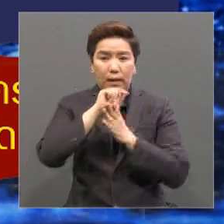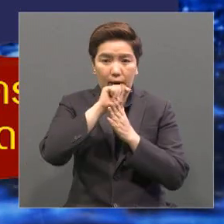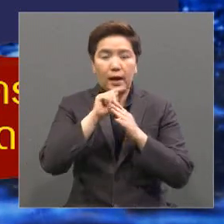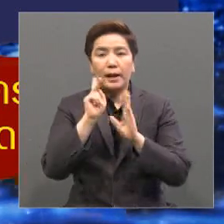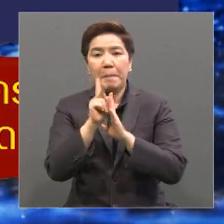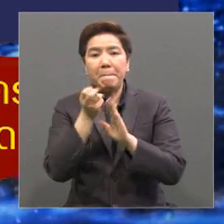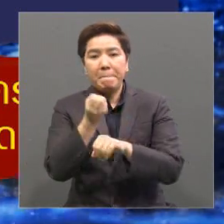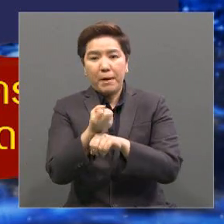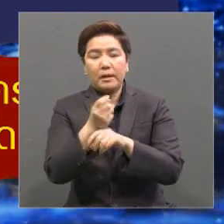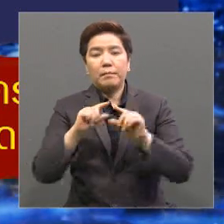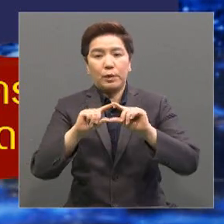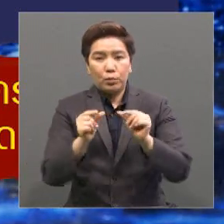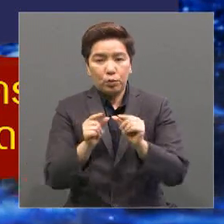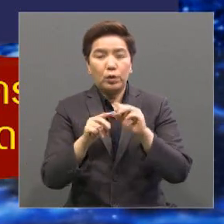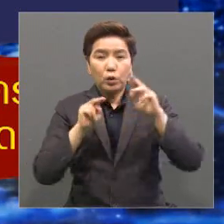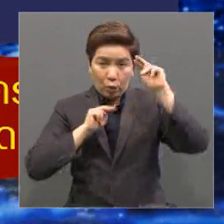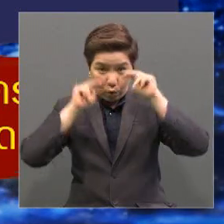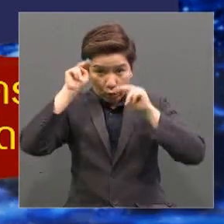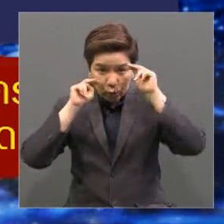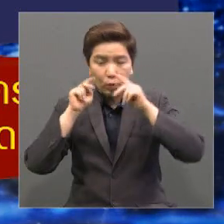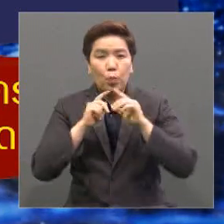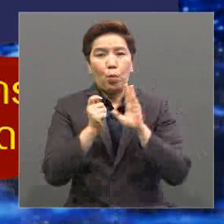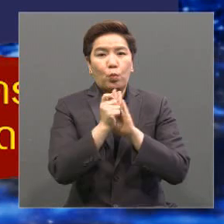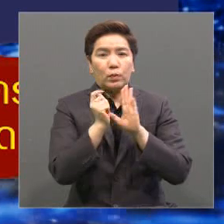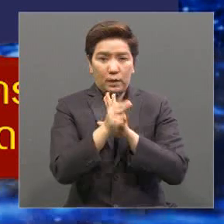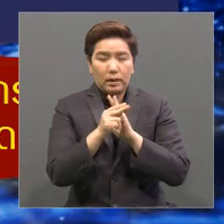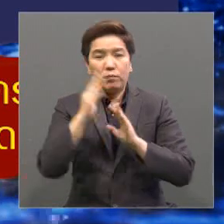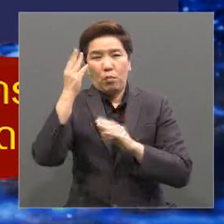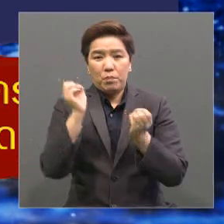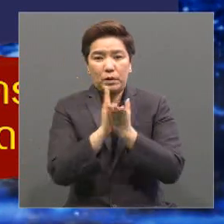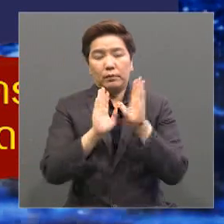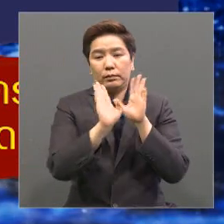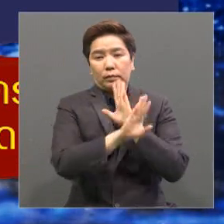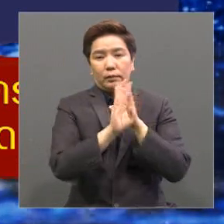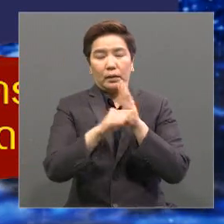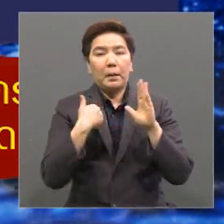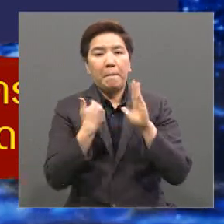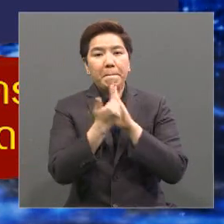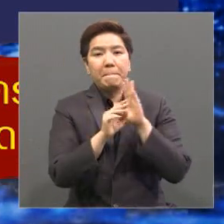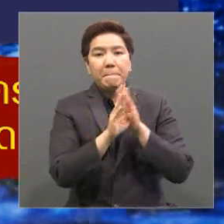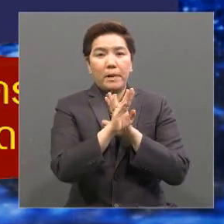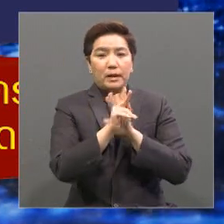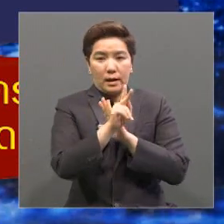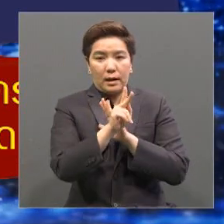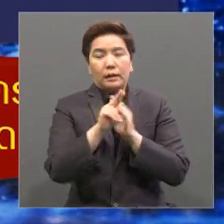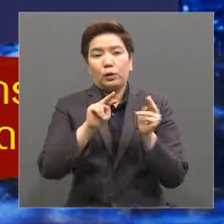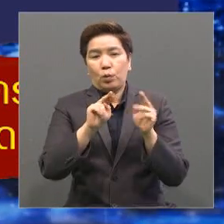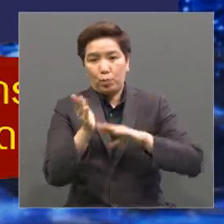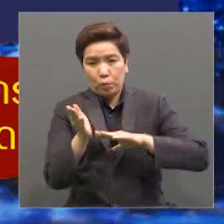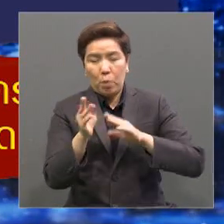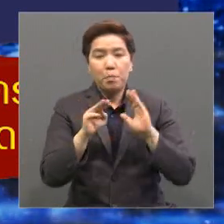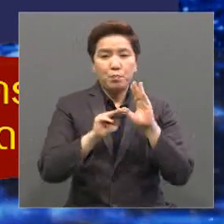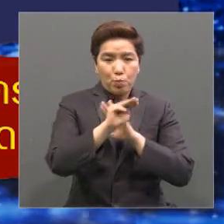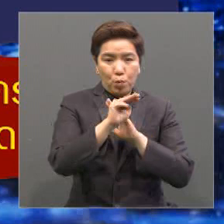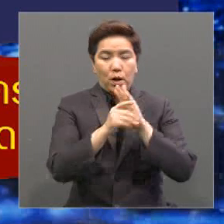กำแพงเพชรเพชรบูรณ์นครสวรรค์และอุทัยธานีภาคตะวันออกเฉียงเหนือได้แก่ที่จังหวัดบึงกาฬนครพนม